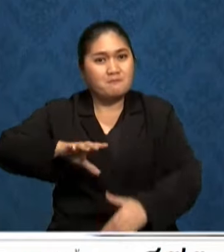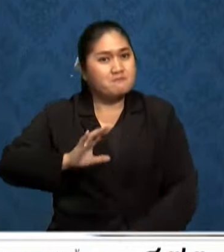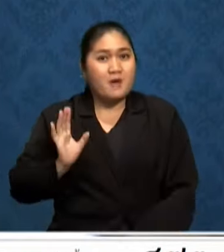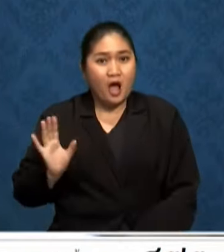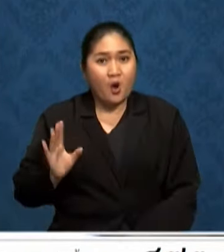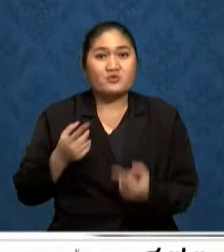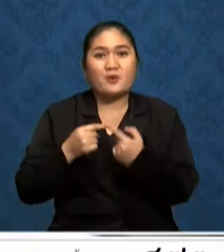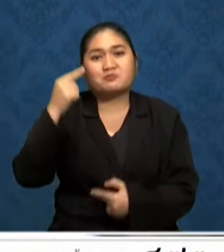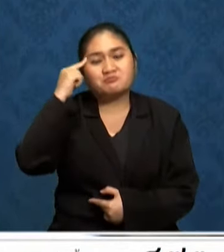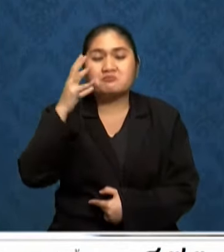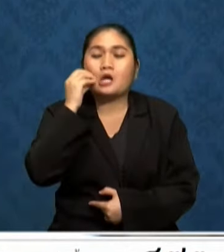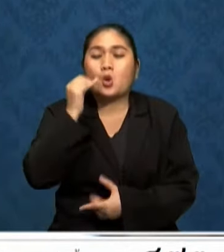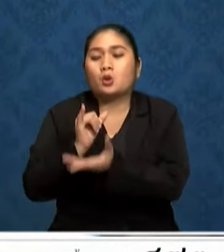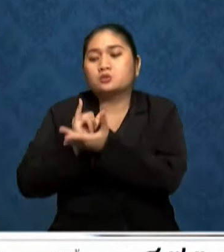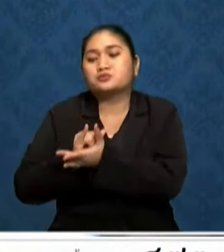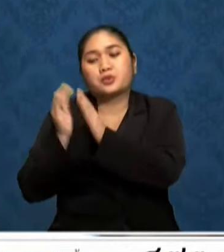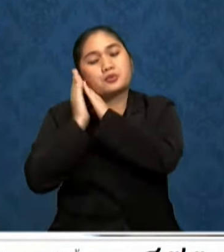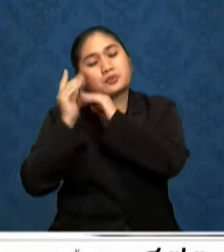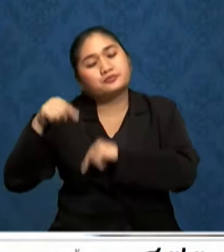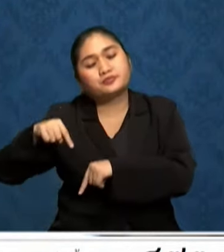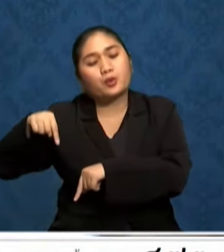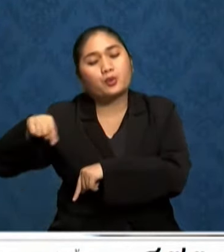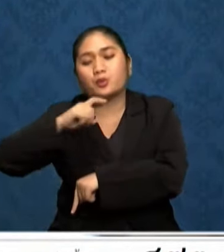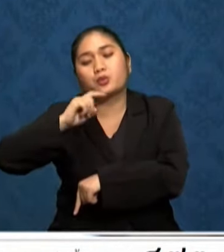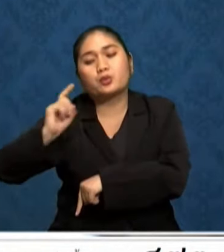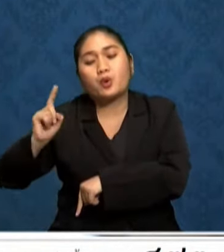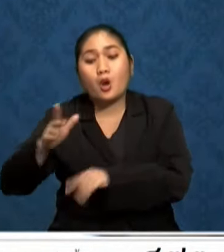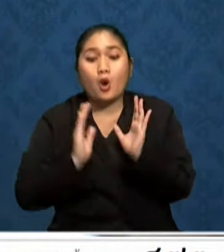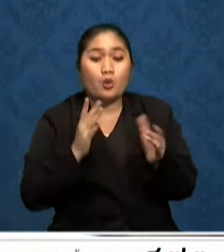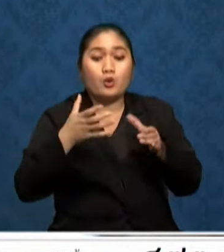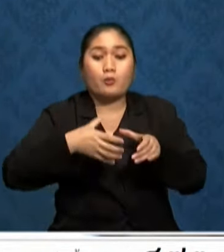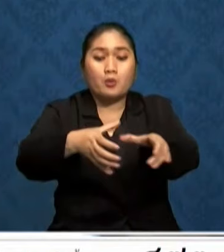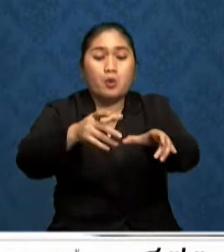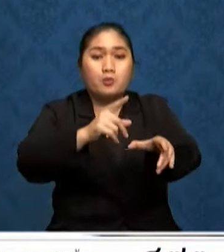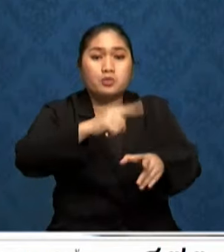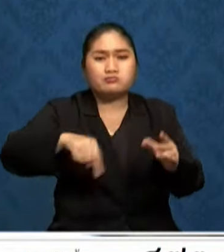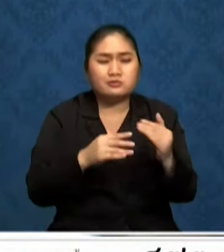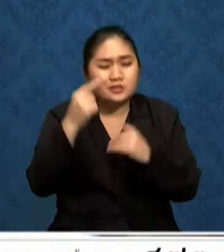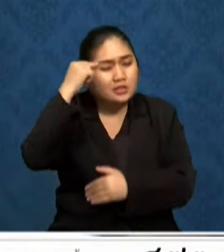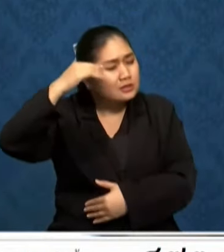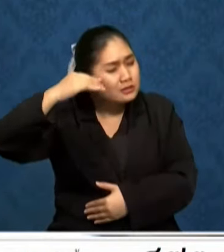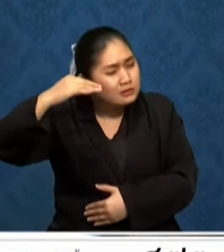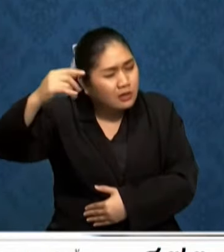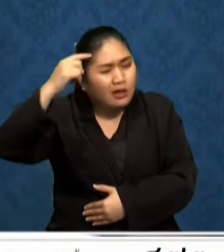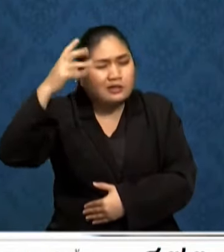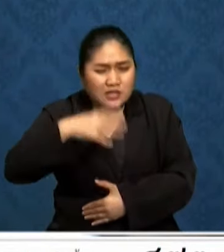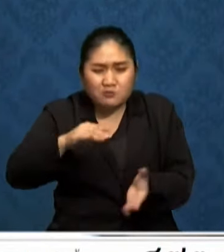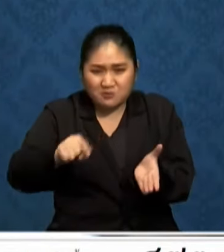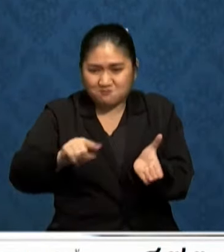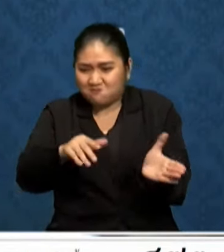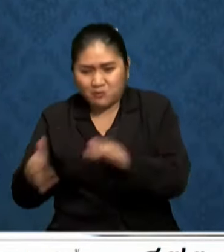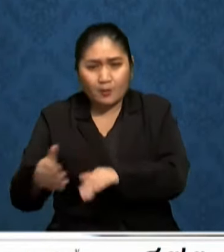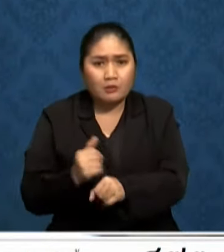แต่เลือกนอนอยู่บ้านเพื่อ กดจำนวนผู้ที่ออกมาใช้IZST ออกเสียงด้วยความหวงครั วจะสามารถความปชามติได